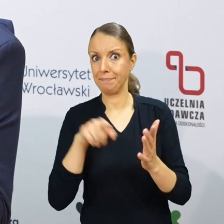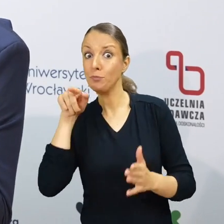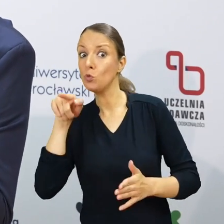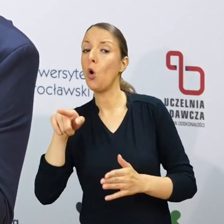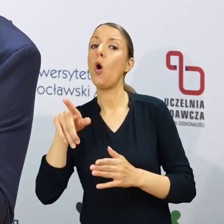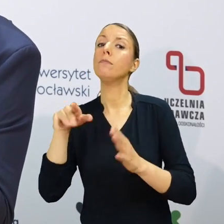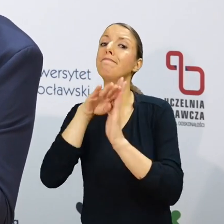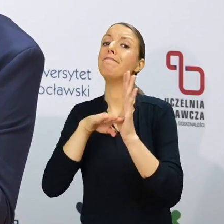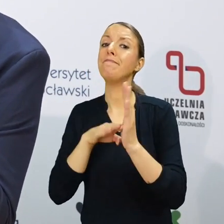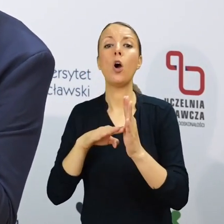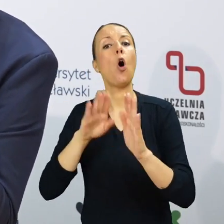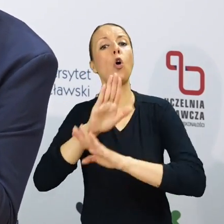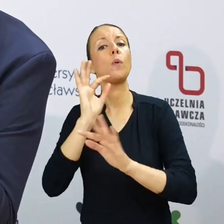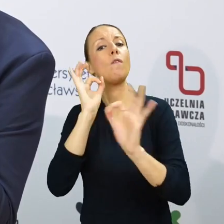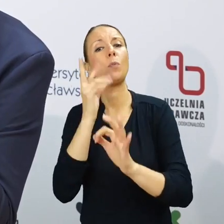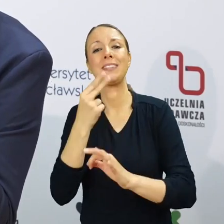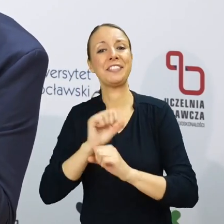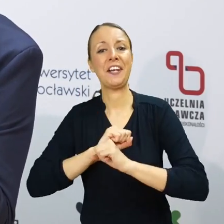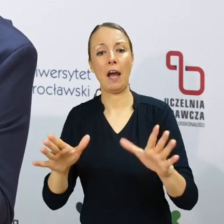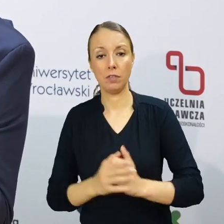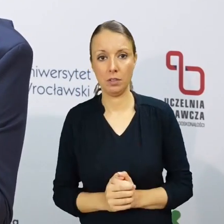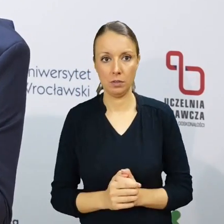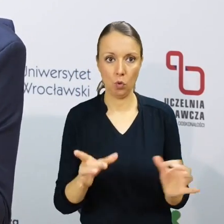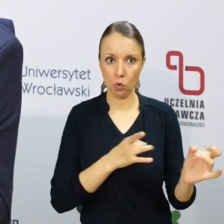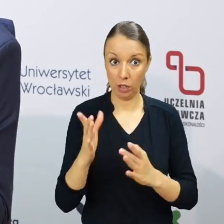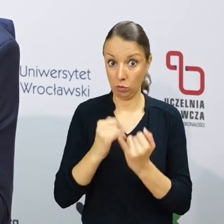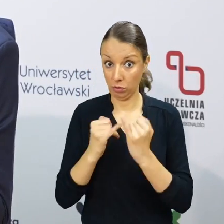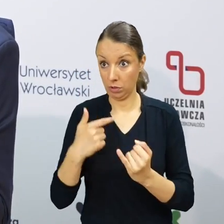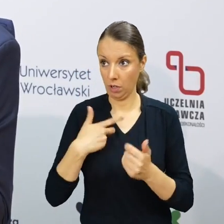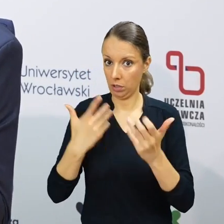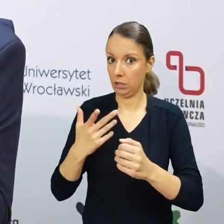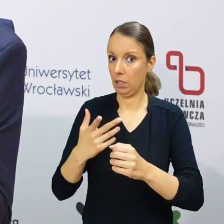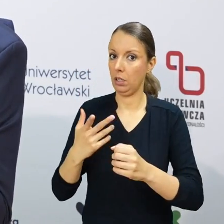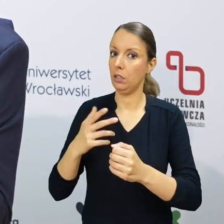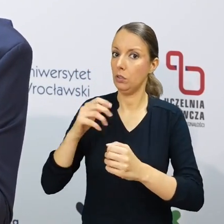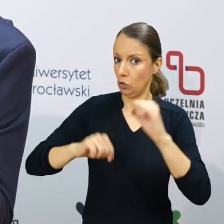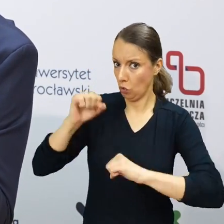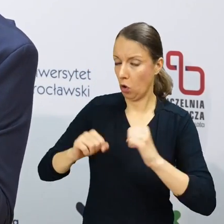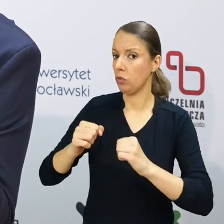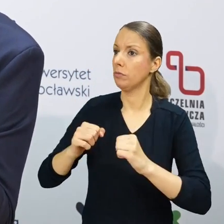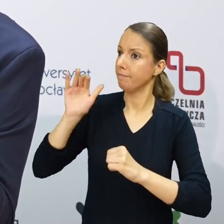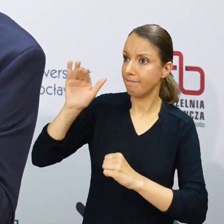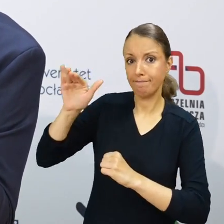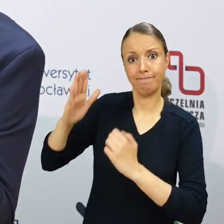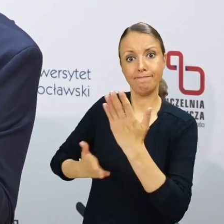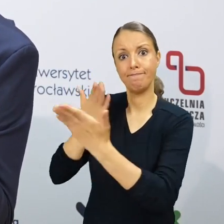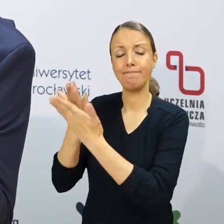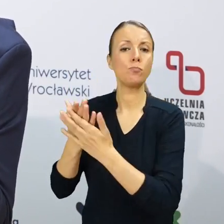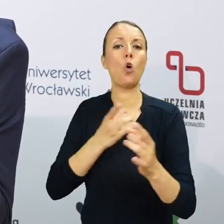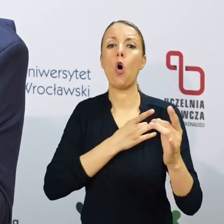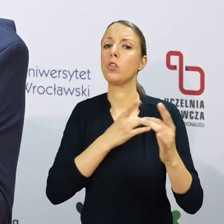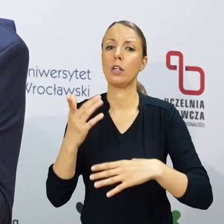z automatu pójście do sądu wiąże się z przegraną w tym sądzie. Bo sądy, to jest, mówię o